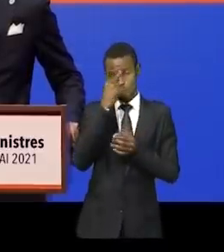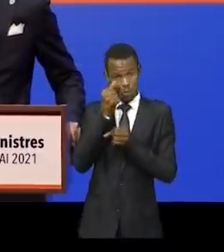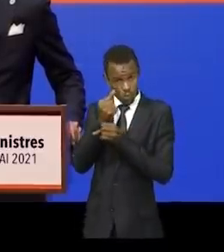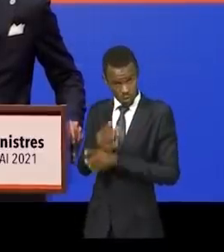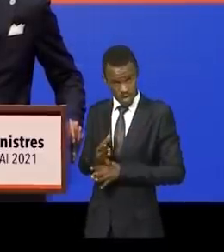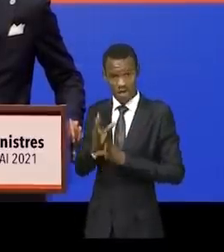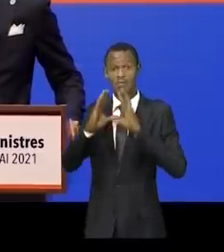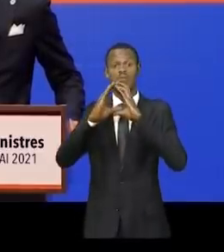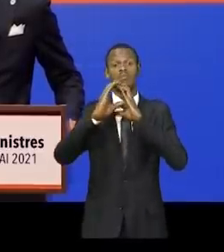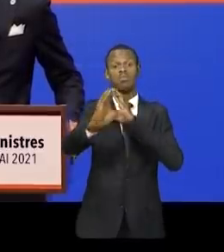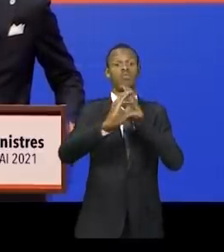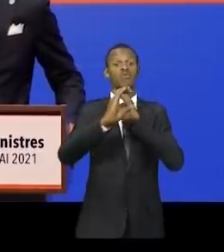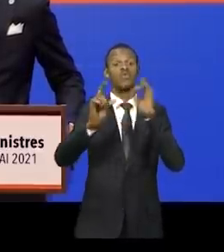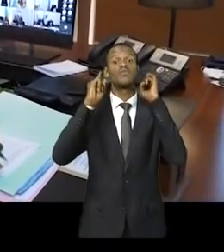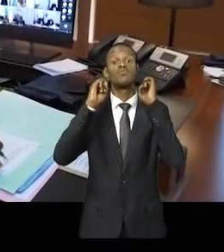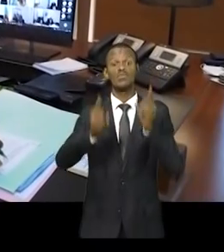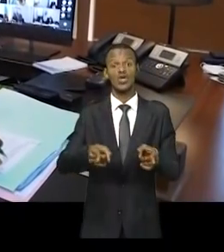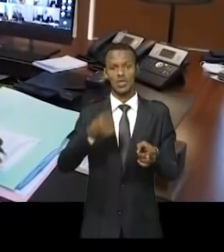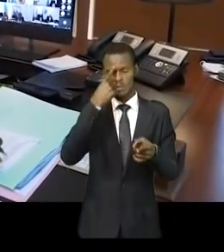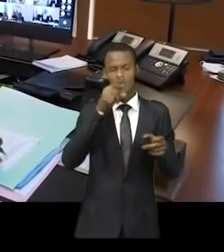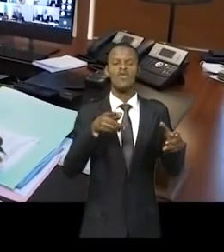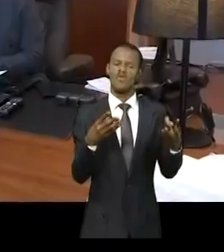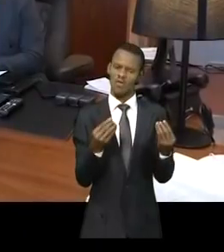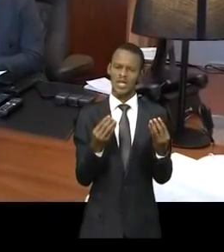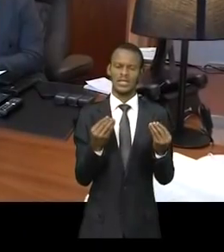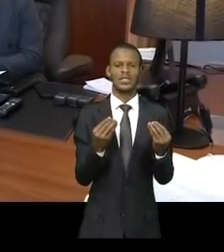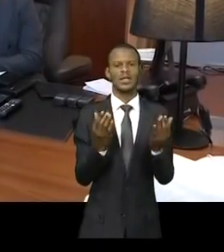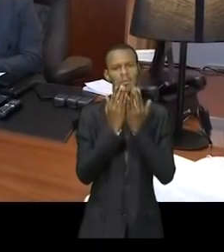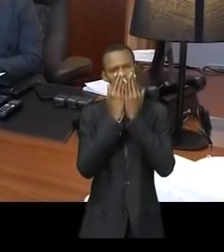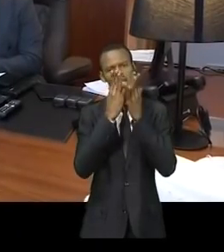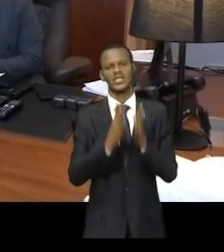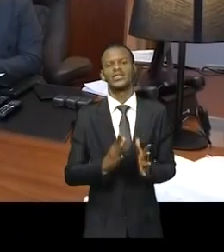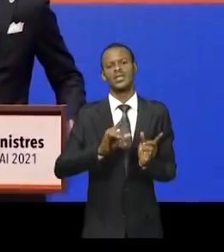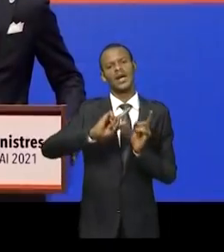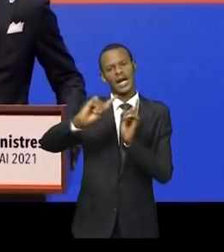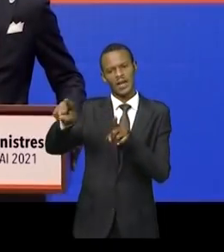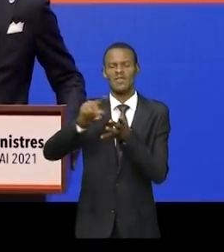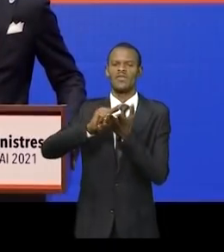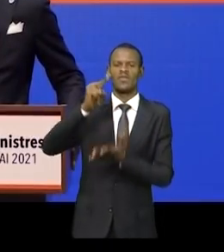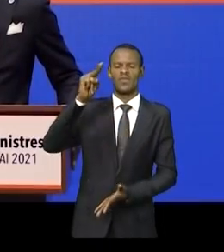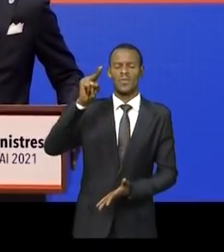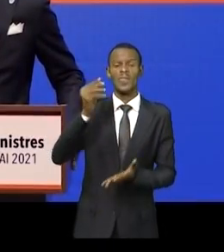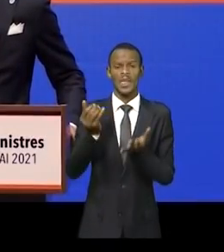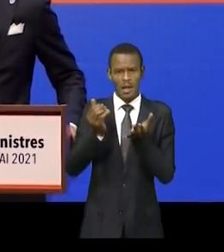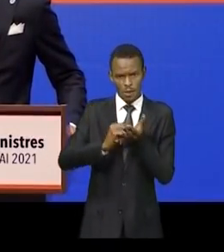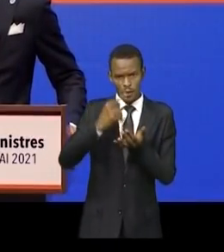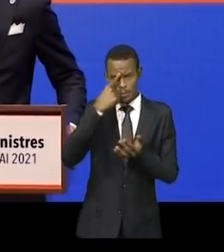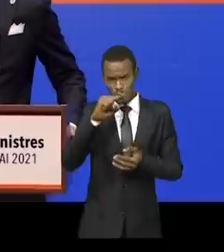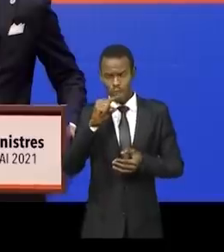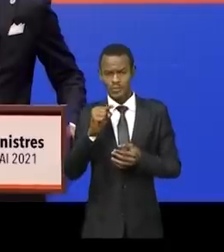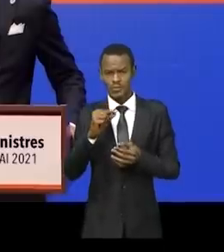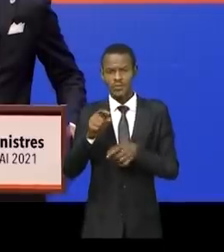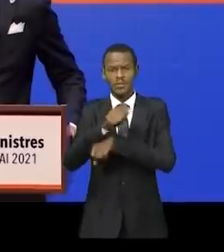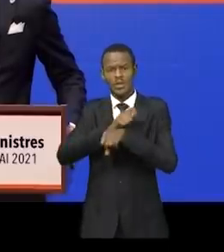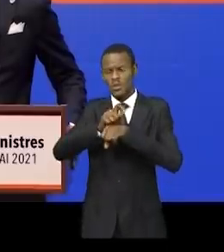pour faciliter la mobilité des étudiants. Au sujet du plan de développement de nos territoires, le président de la République a terminé